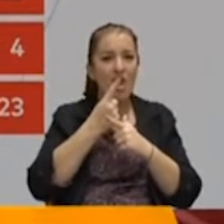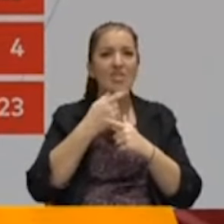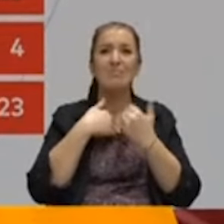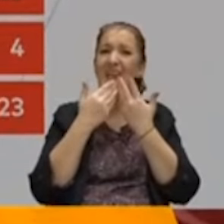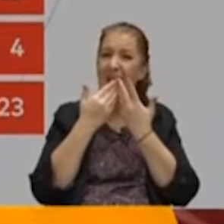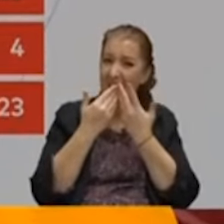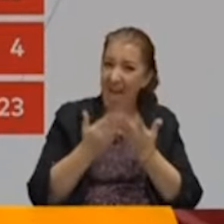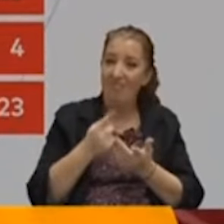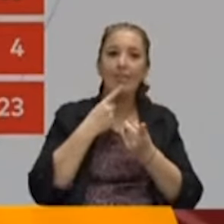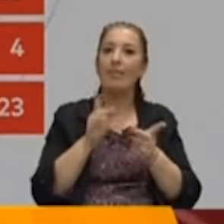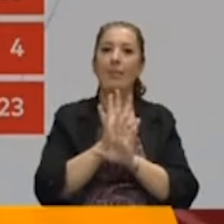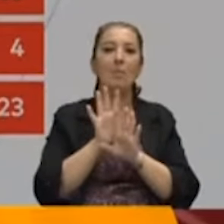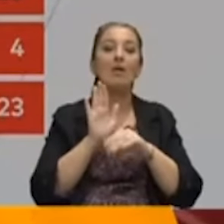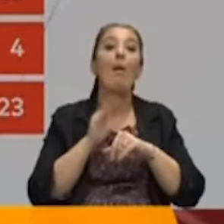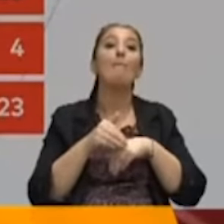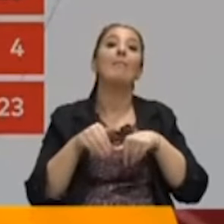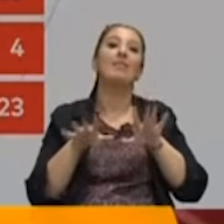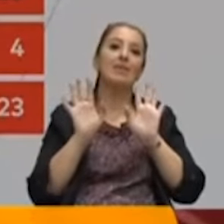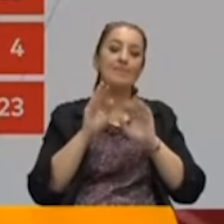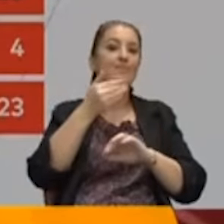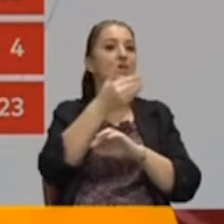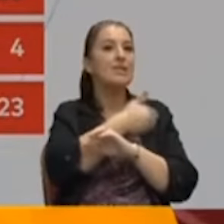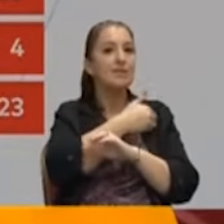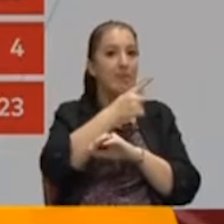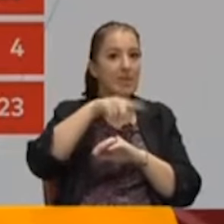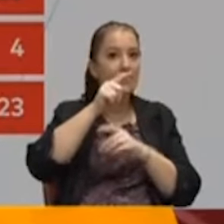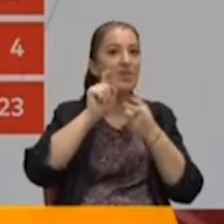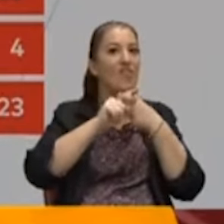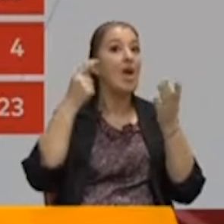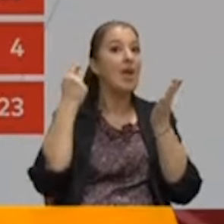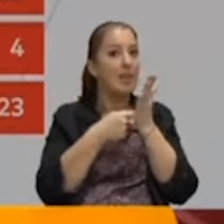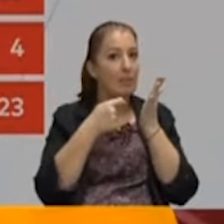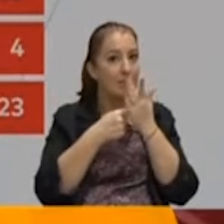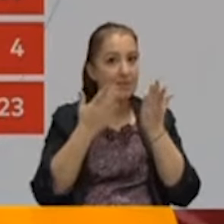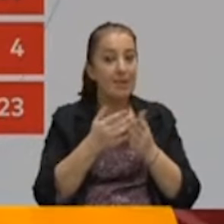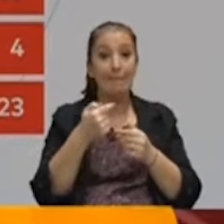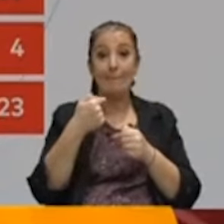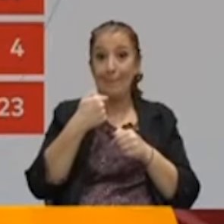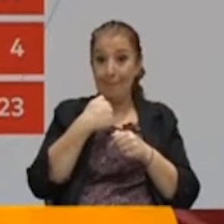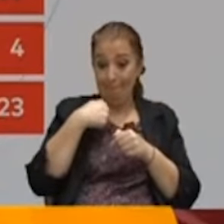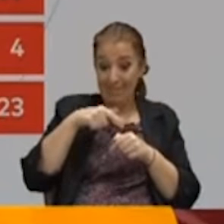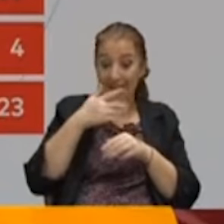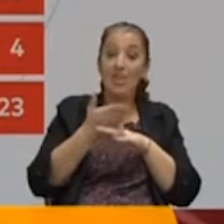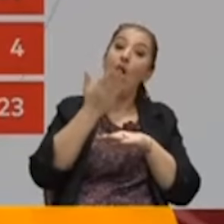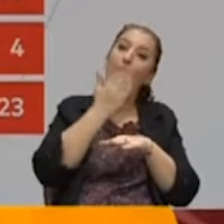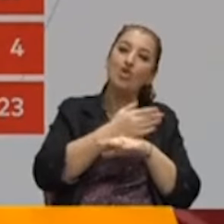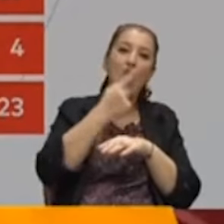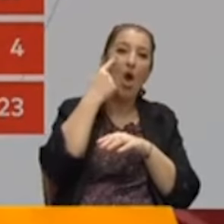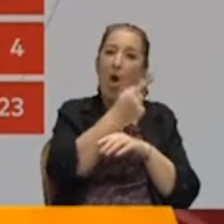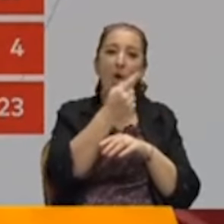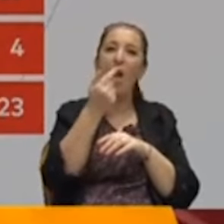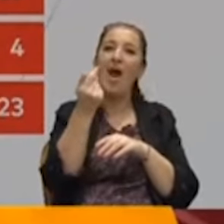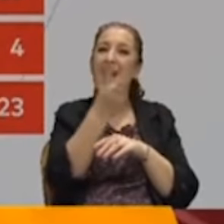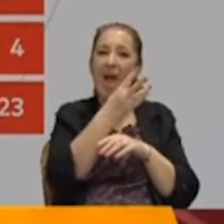evet demedik ve yapmadık. Hizmetlerimizi ve yatırımlarımızı da bizden önceki dönem rakamlarının çok